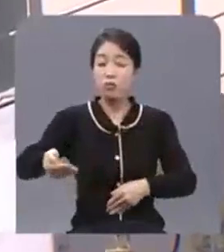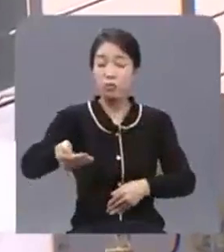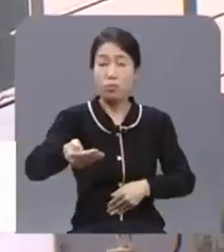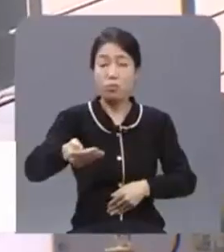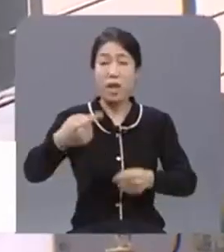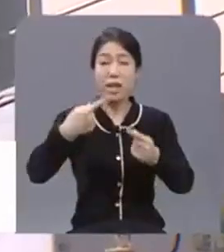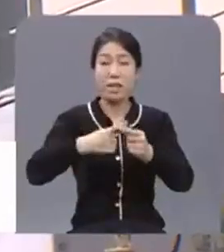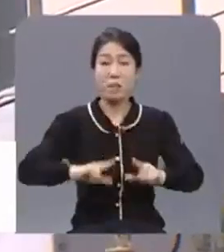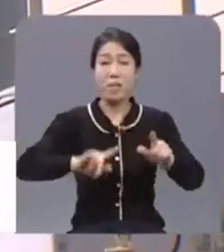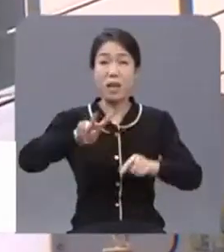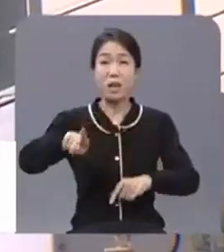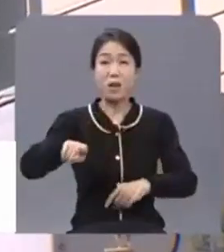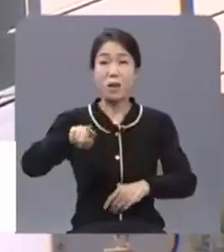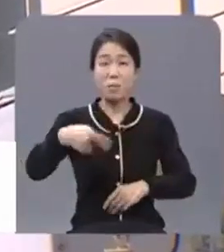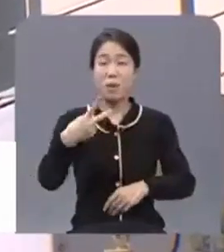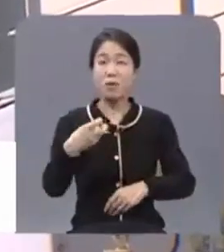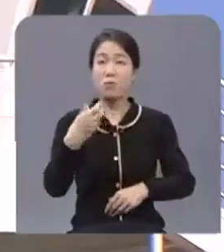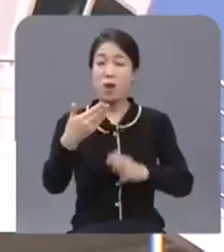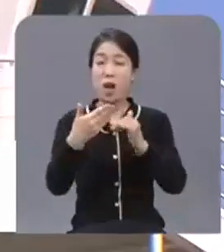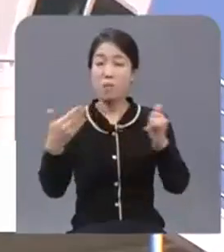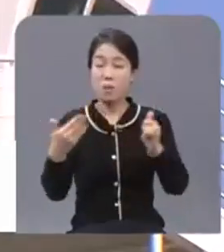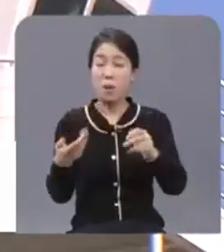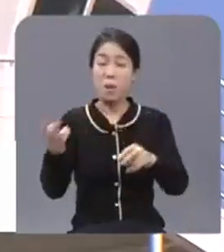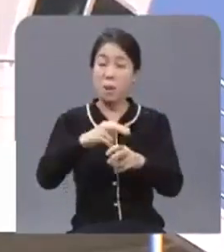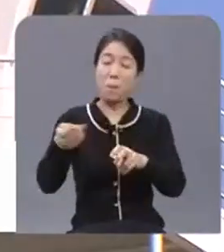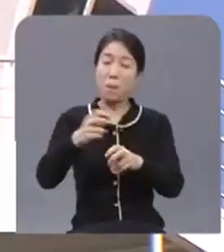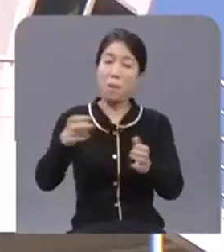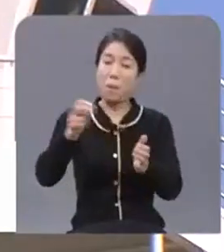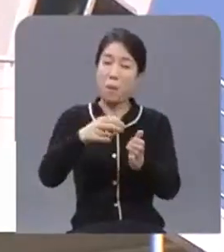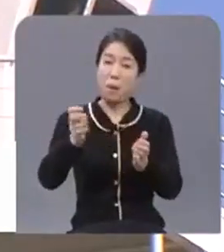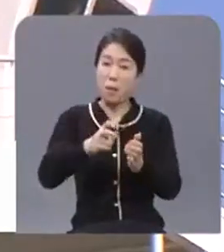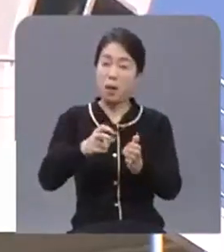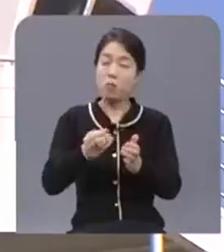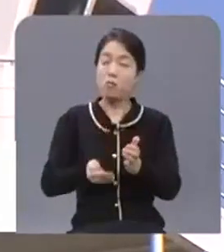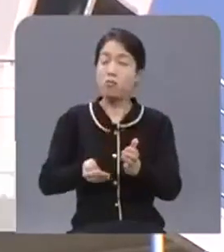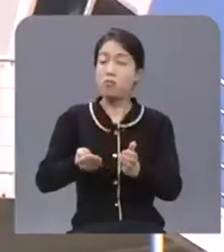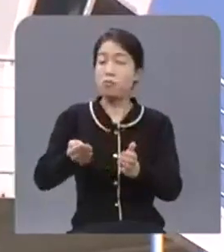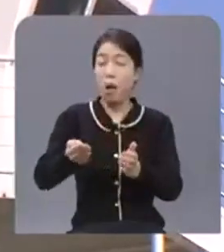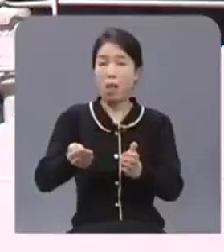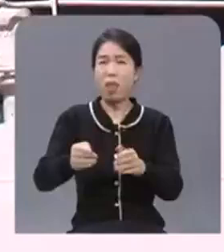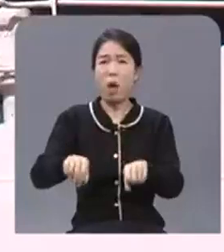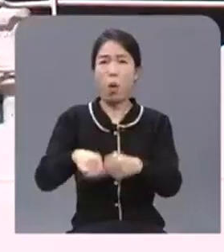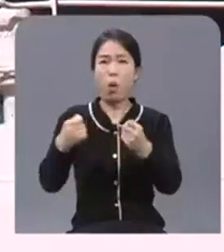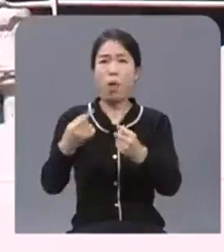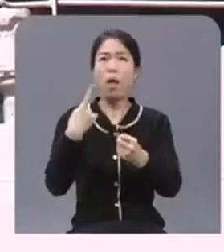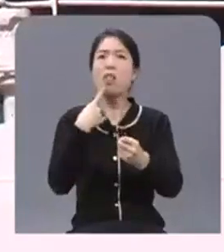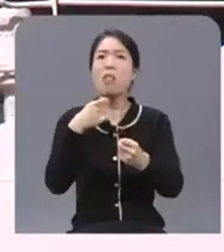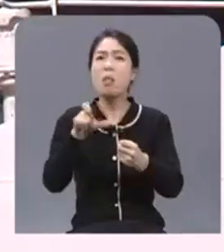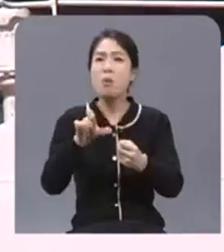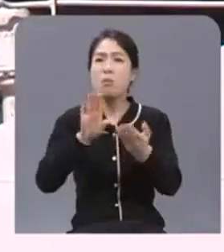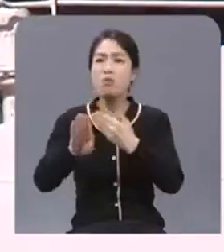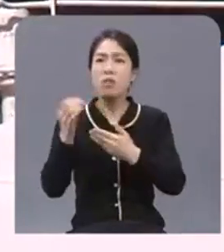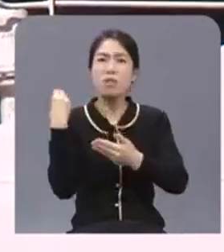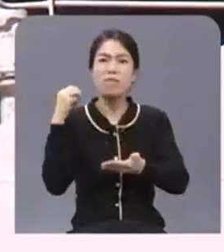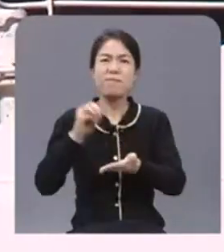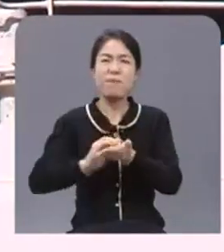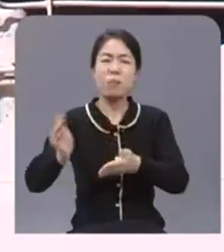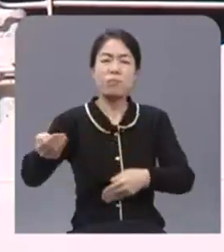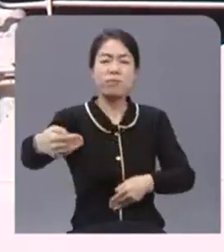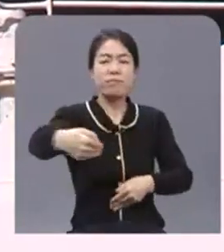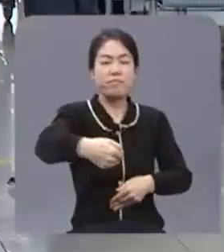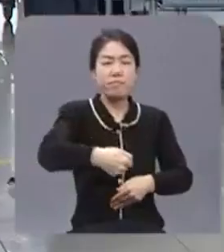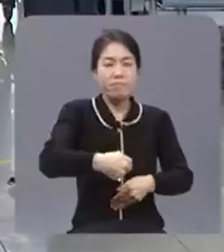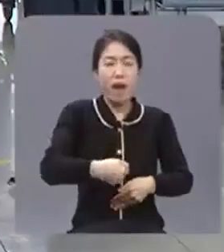첫날 129명을 태우고 출항했다가 고장으로 15분 만에 되돌아온 겁니다. 오랜만에 가족을 만날 생각에